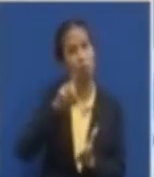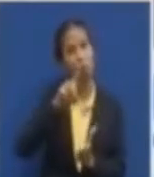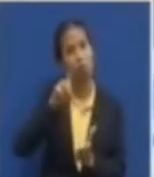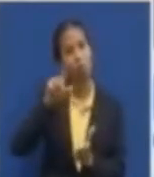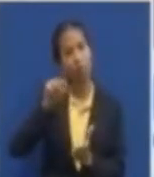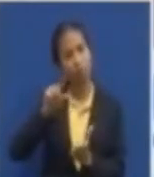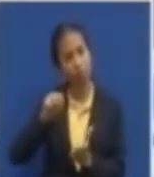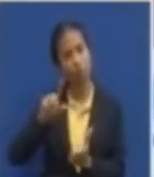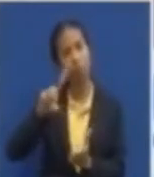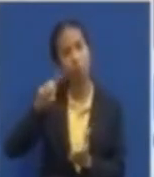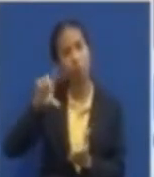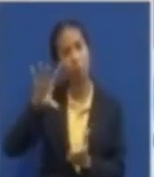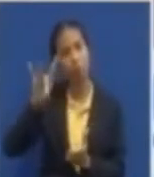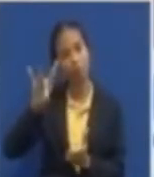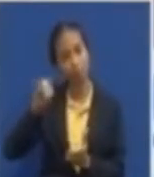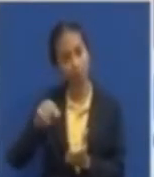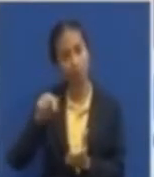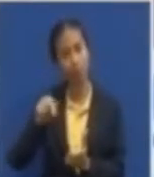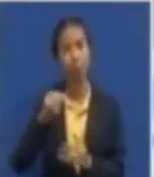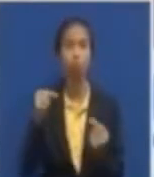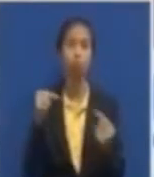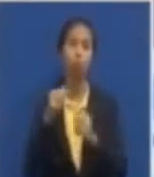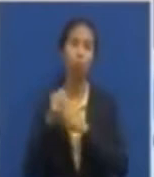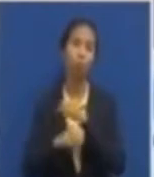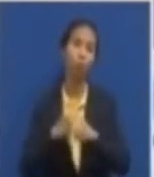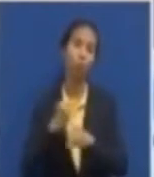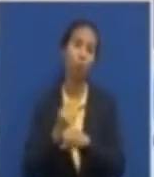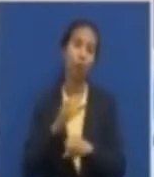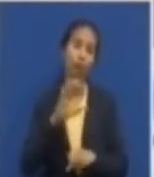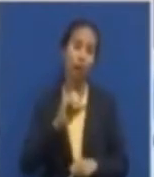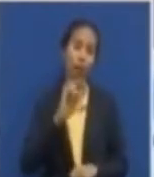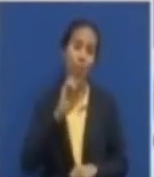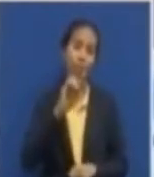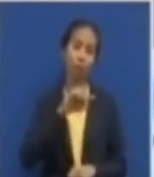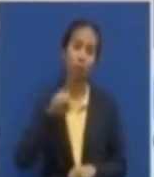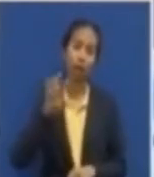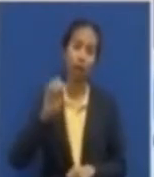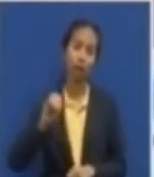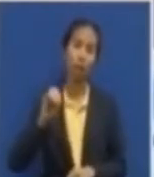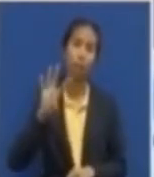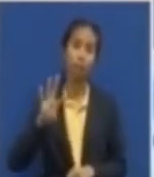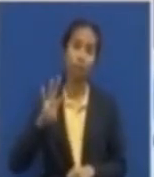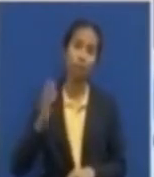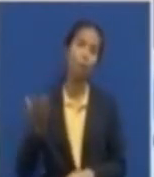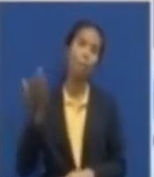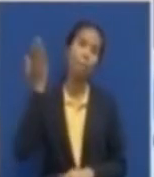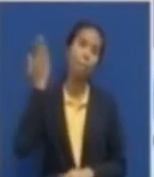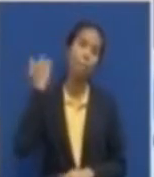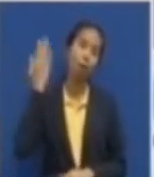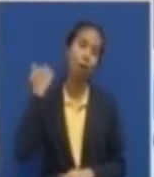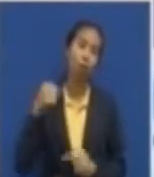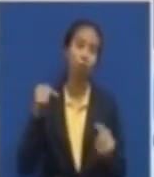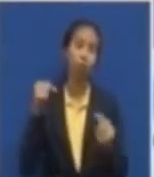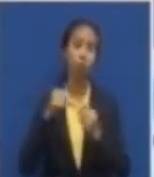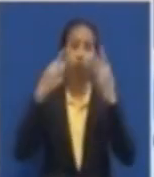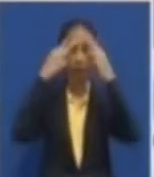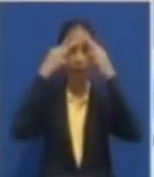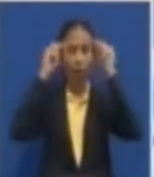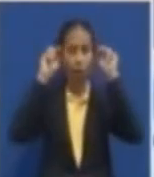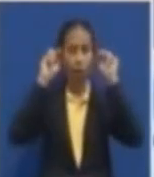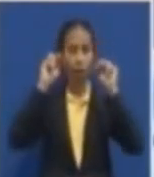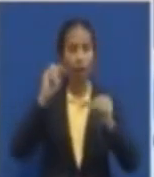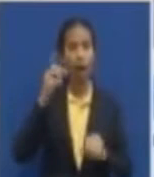ถึง180บาทในช่วงปี52ถึง54นะครับตอนนั้นสมัยรัฐบาลนายกอภิสิทธิ์นะครับแต่